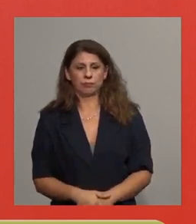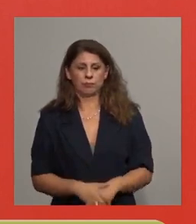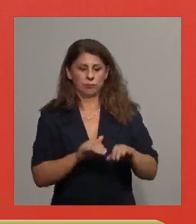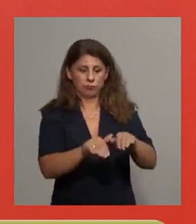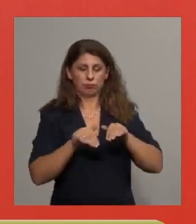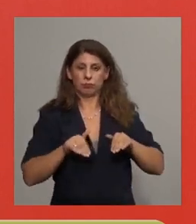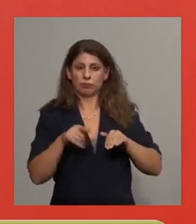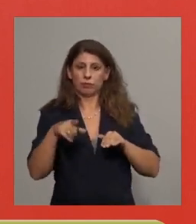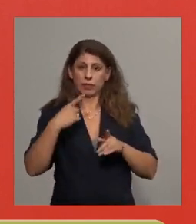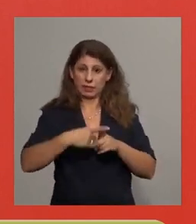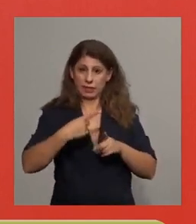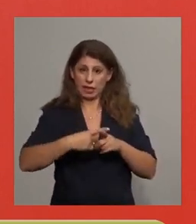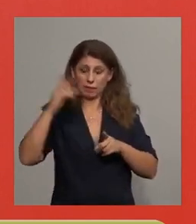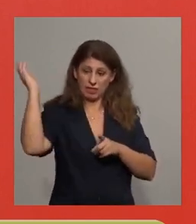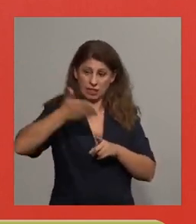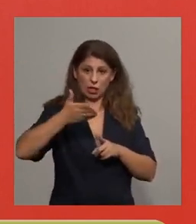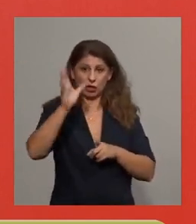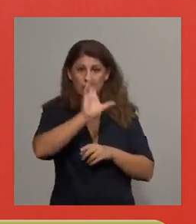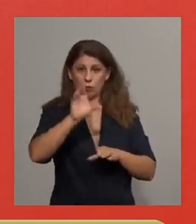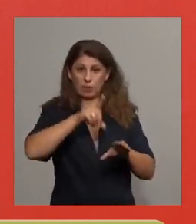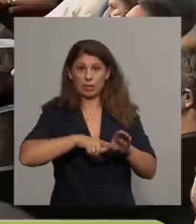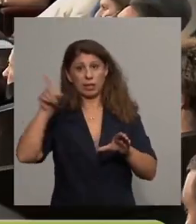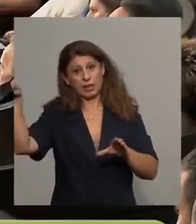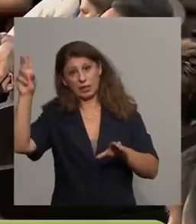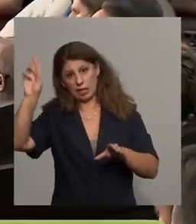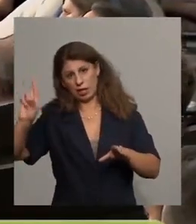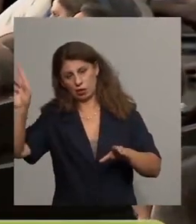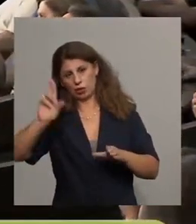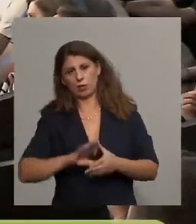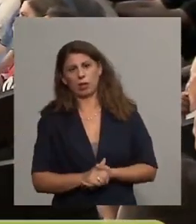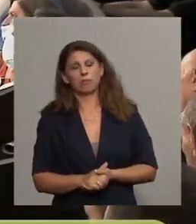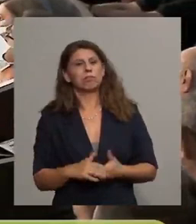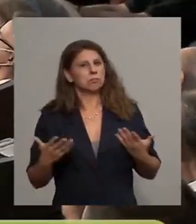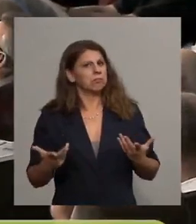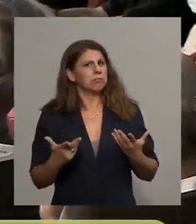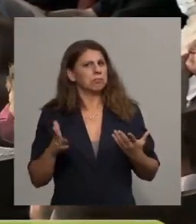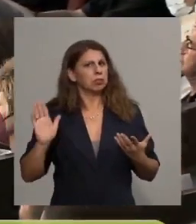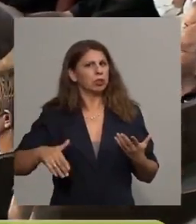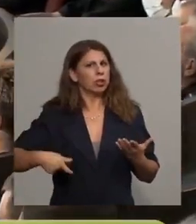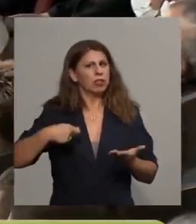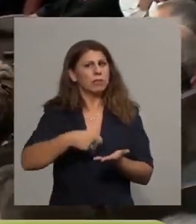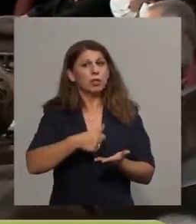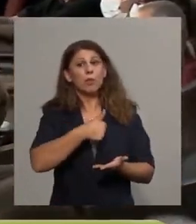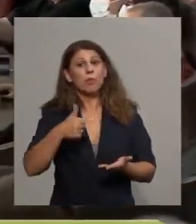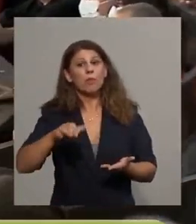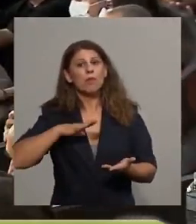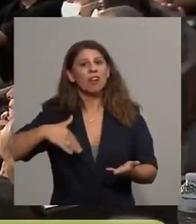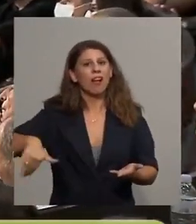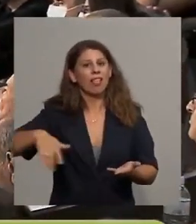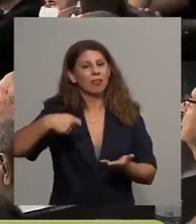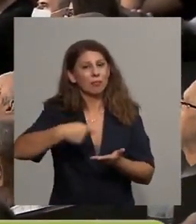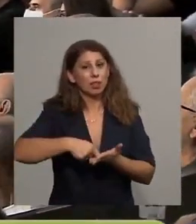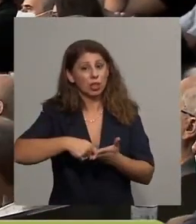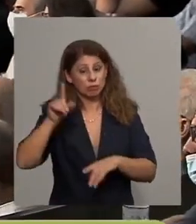χώρας από τις κυρώσεις της Ευρωπαϊκής Ένωσης προς τη Ρωσία, που τελικά τις πληρώνει μόνο ο λαός,